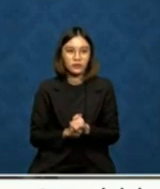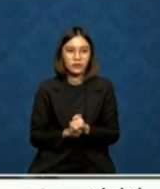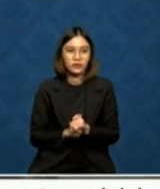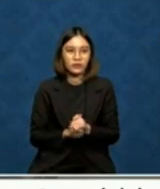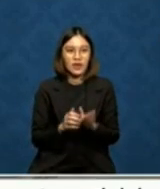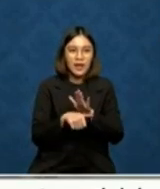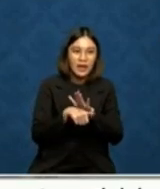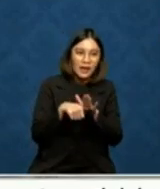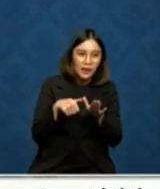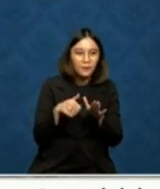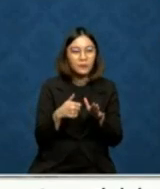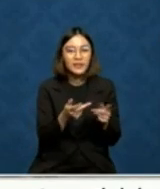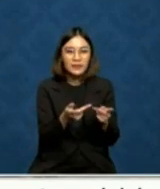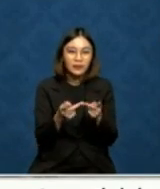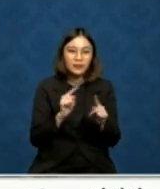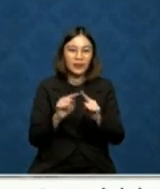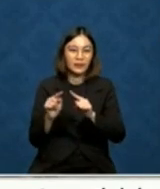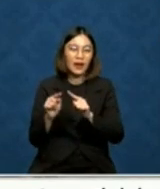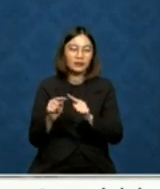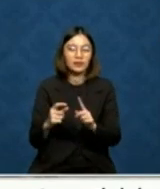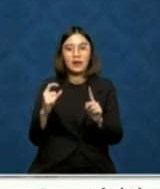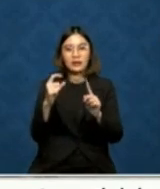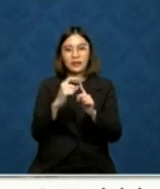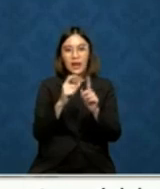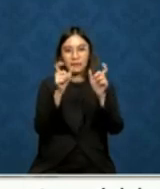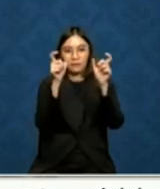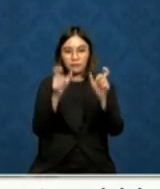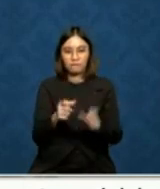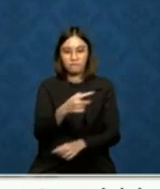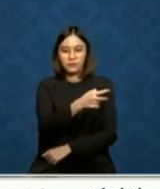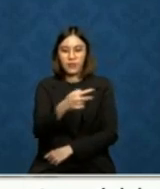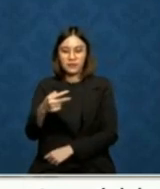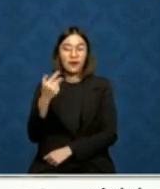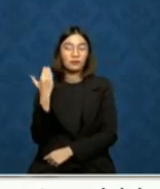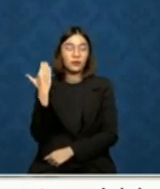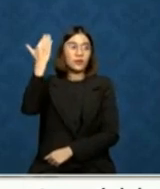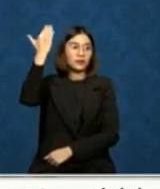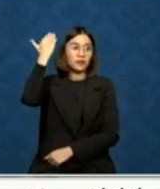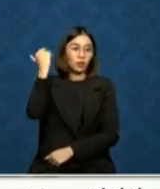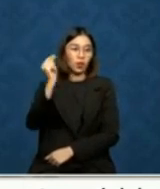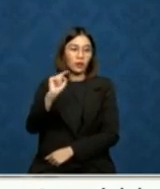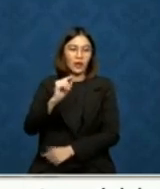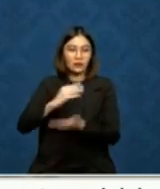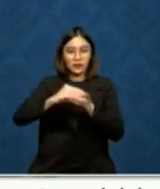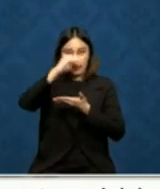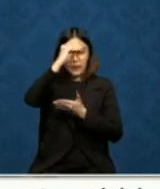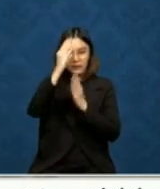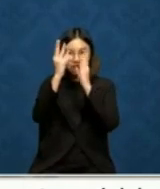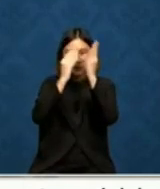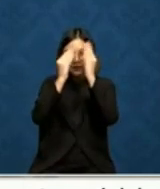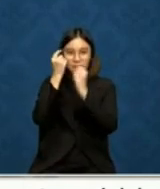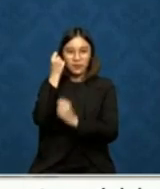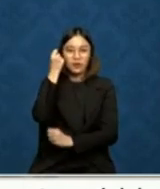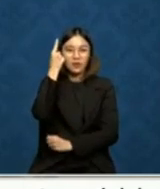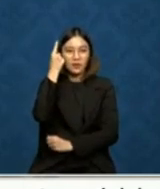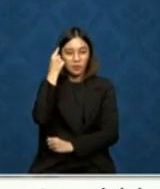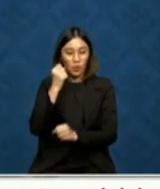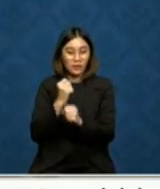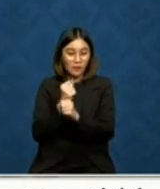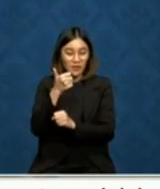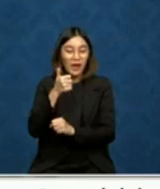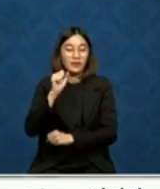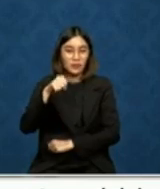ะคำเหล่านี้ค่ะเป็นคำพังเพยเป็นสุภาษิตที่สมัยหนึ่งค่ะเราก็เรียนรู้แล้วก็เข้าใจว่ามันทำได้ถูกไห